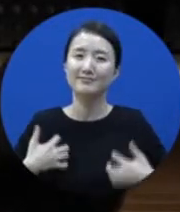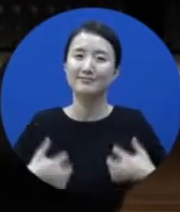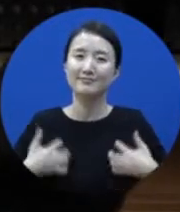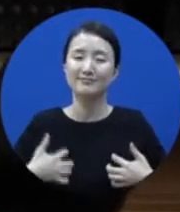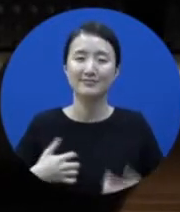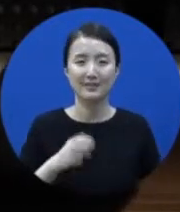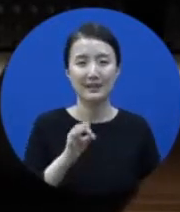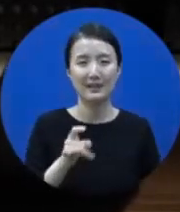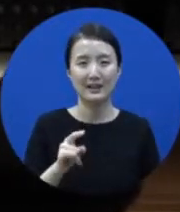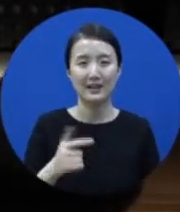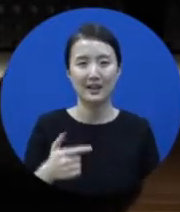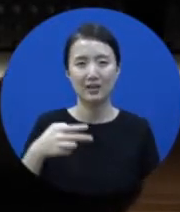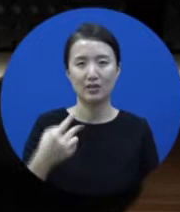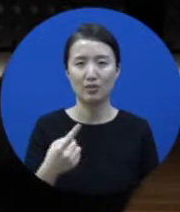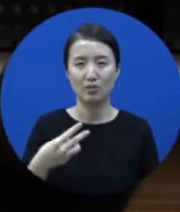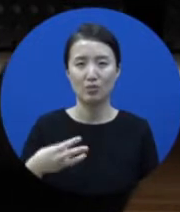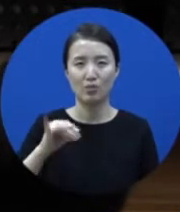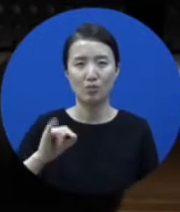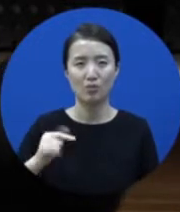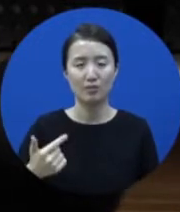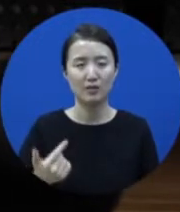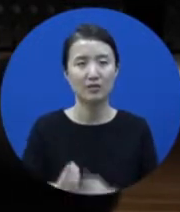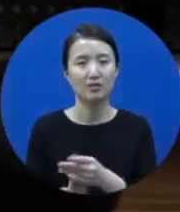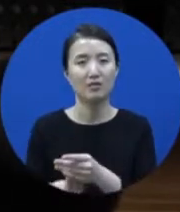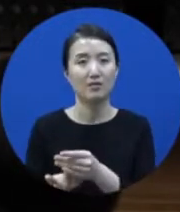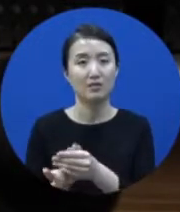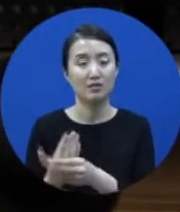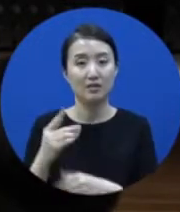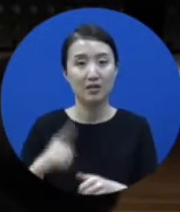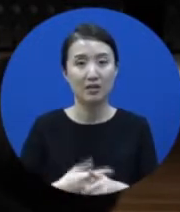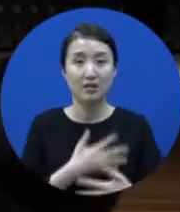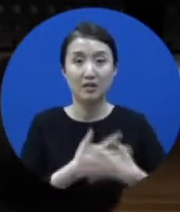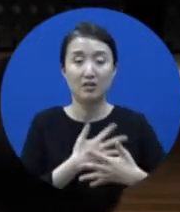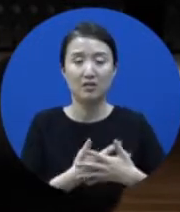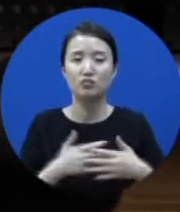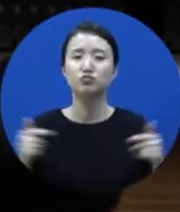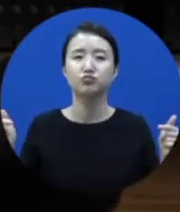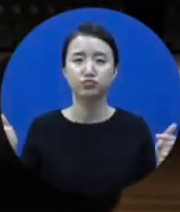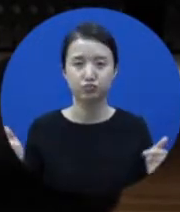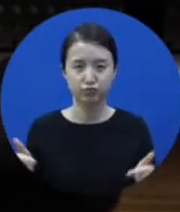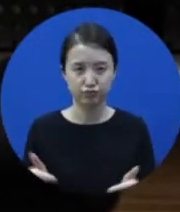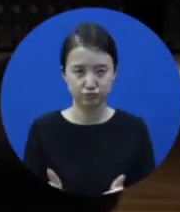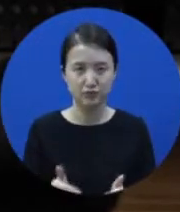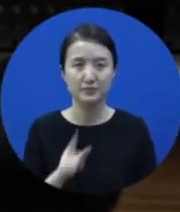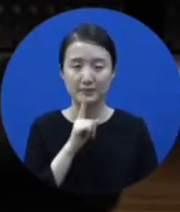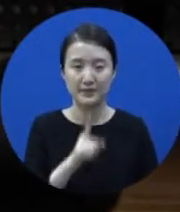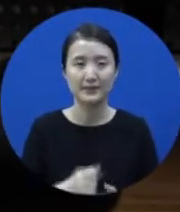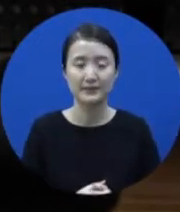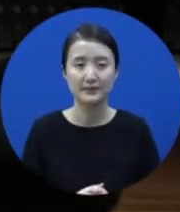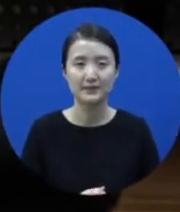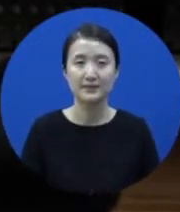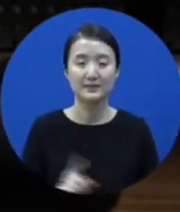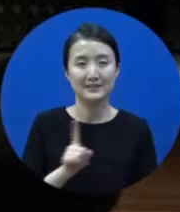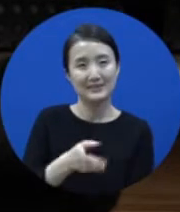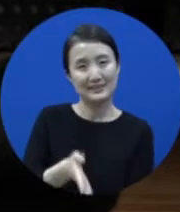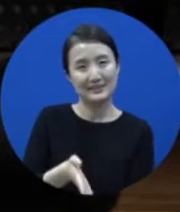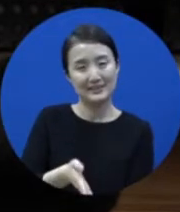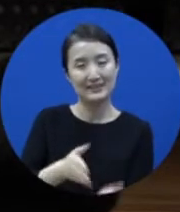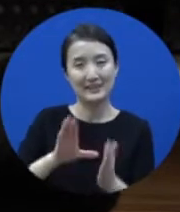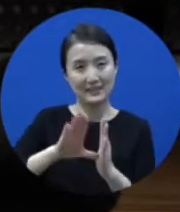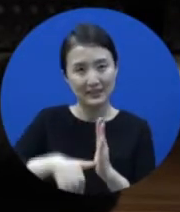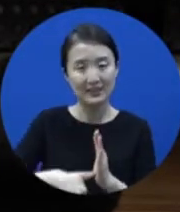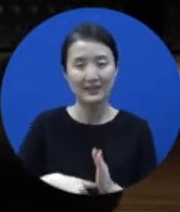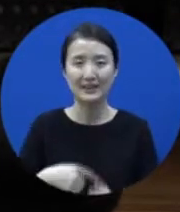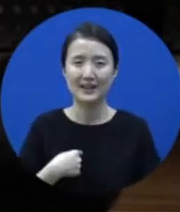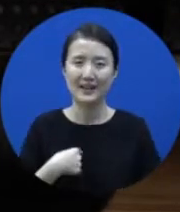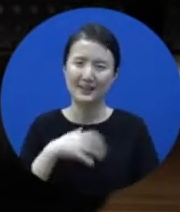긴장을 싹 어느 순간 풀어준답니다. 그렇기 때문에 여러분이 말씀을 하고 싶을 때 좀 잘하고 싶다 하면은 싹